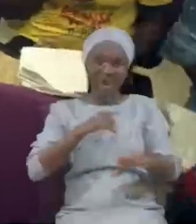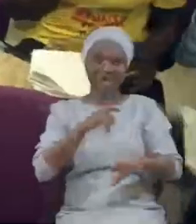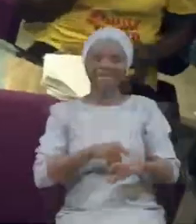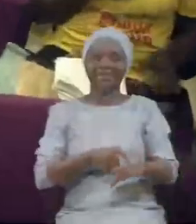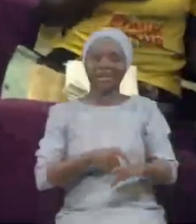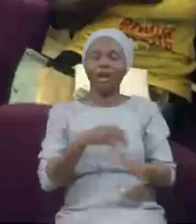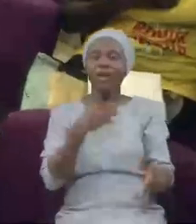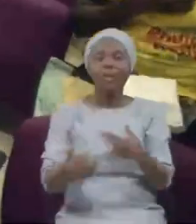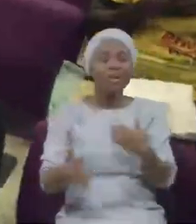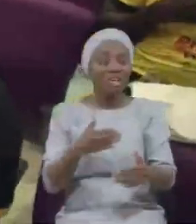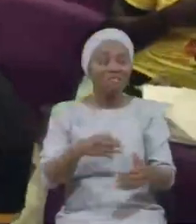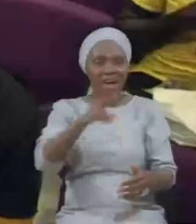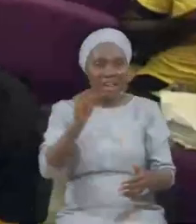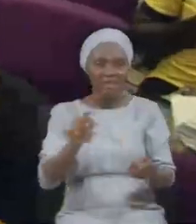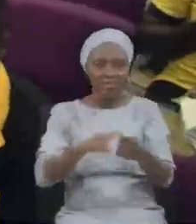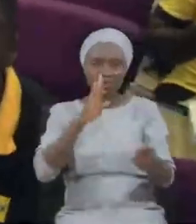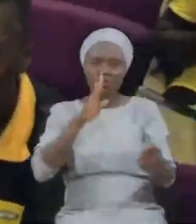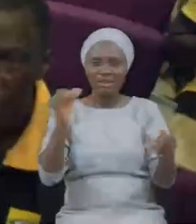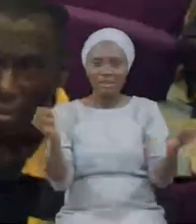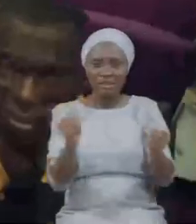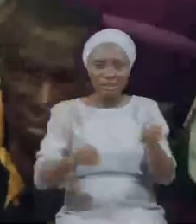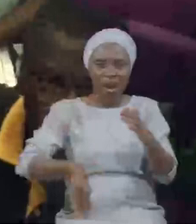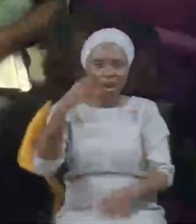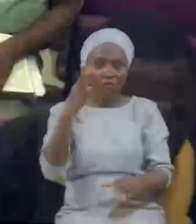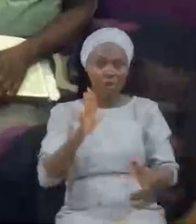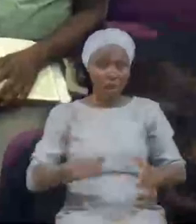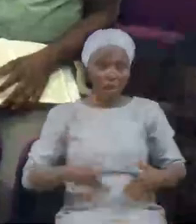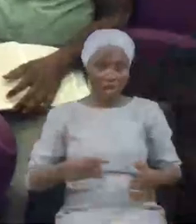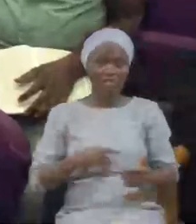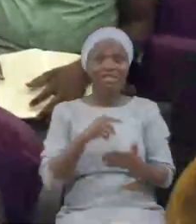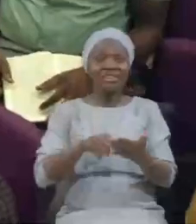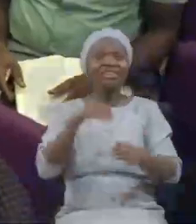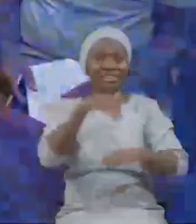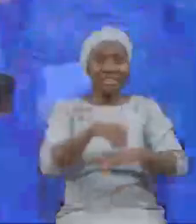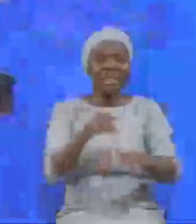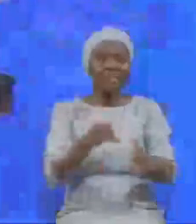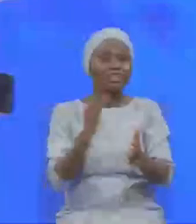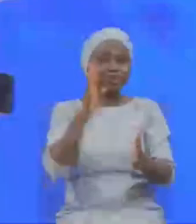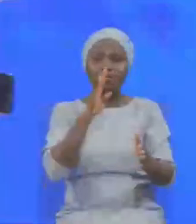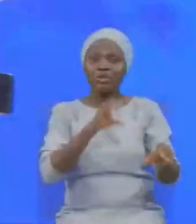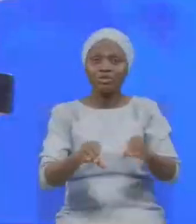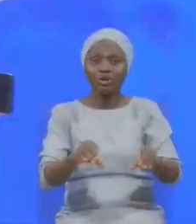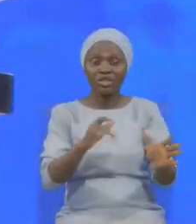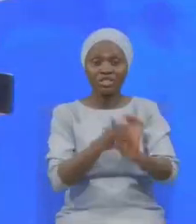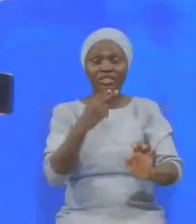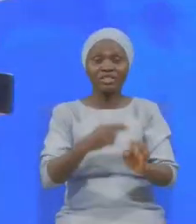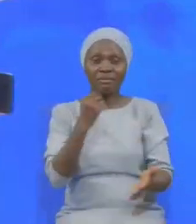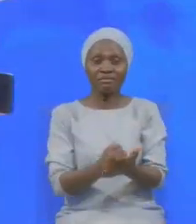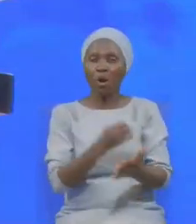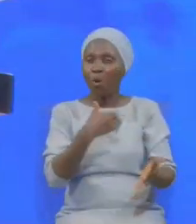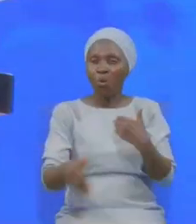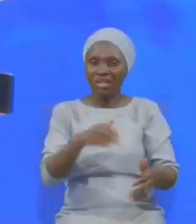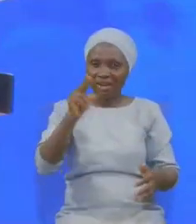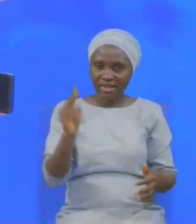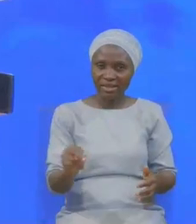Quel que soit ce qui doit être secoué de votre vie, ce soir, ce sera fait. Quel que soit ce qui doit être déplacé de votre vie, ce sera